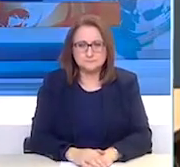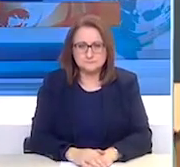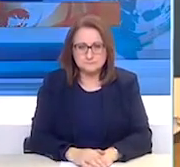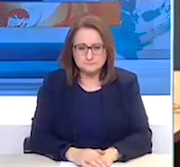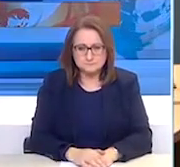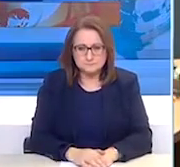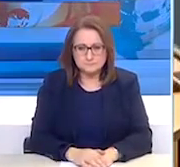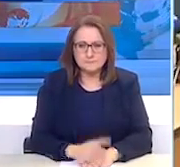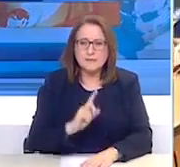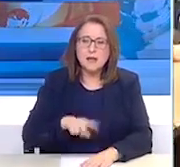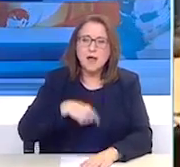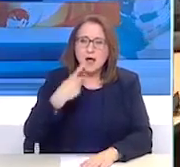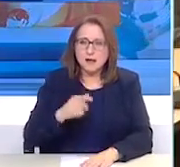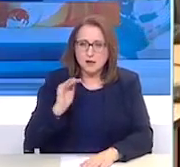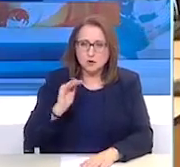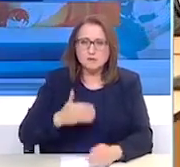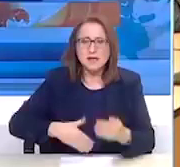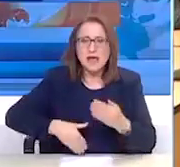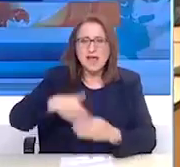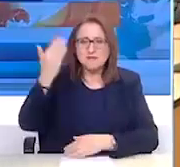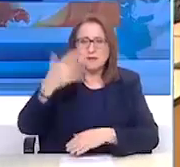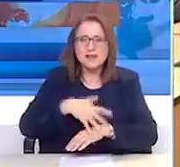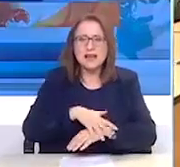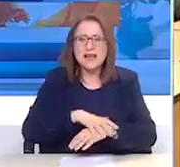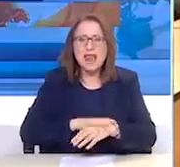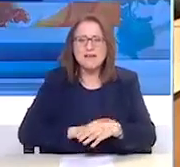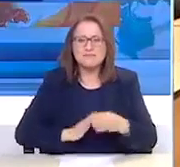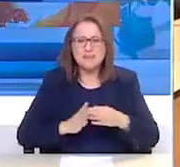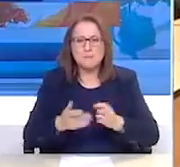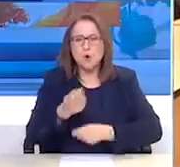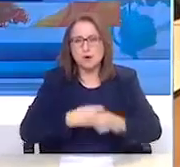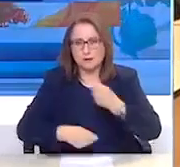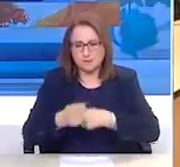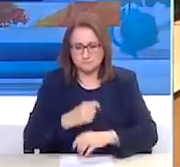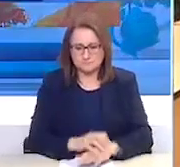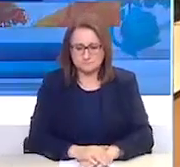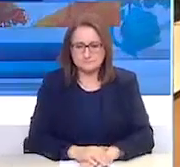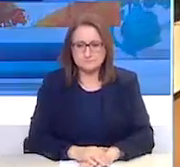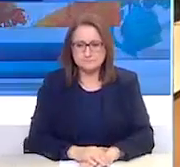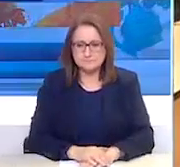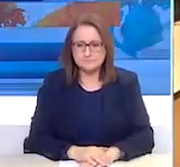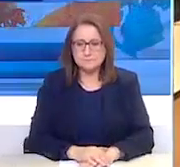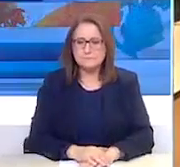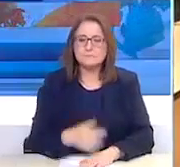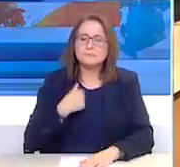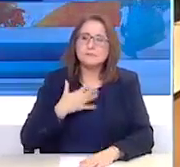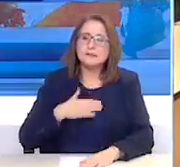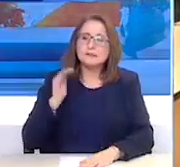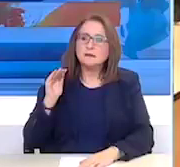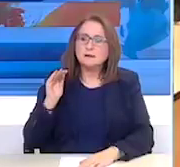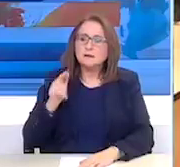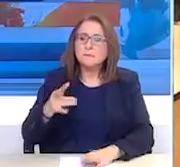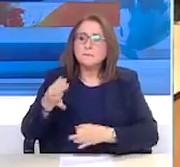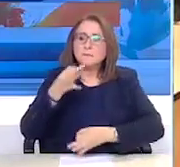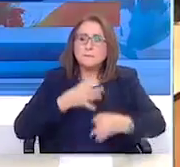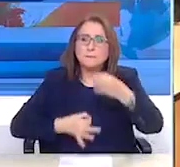Επόμενη ερώτηση από την κυρία Αγγελοπούλου και την εφημερίδα Ναυτιμπορική και το ναυτιμπορική.gr. Κύριε καθηγητά, θα ήθελα να μας συμβουλεύσετε αναφορικά με τη